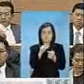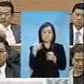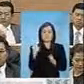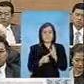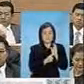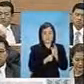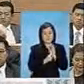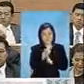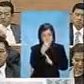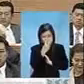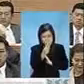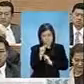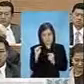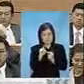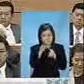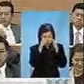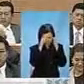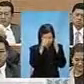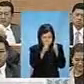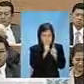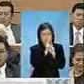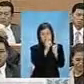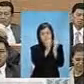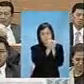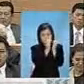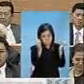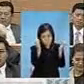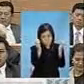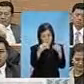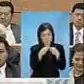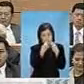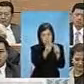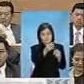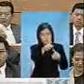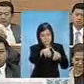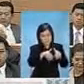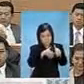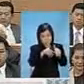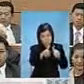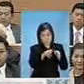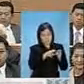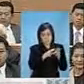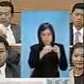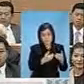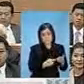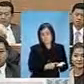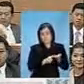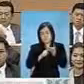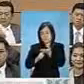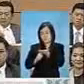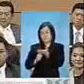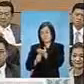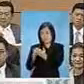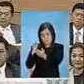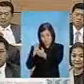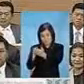างครับว่าถ้าหากเจตนารมณ์ของรัฐธรรมนูญประสงค์จะให้ประชาชนยื่นโดยตรงกับศาลรัฐธรรมนูญแล้วเขาจะ